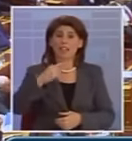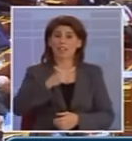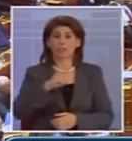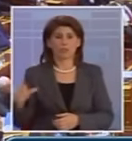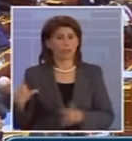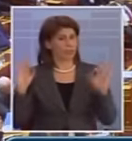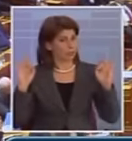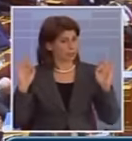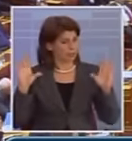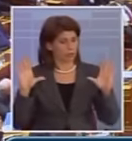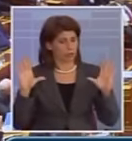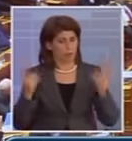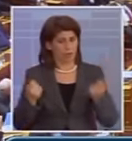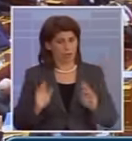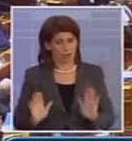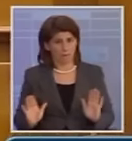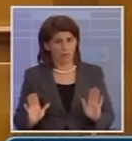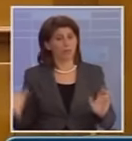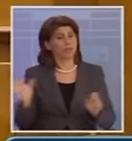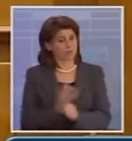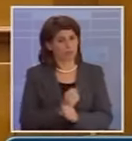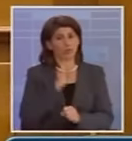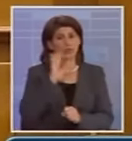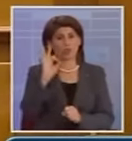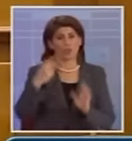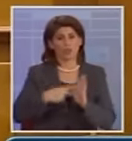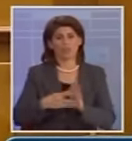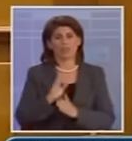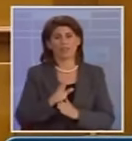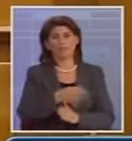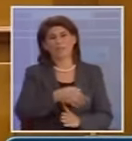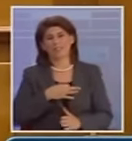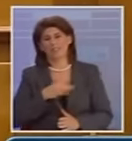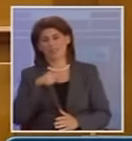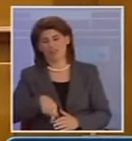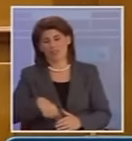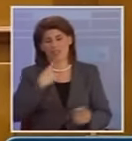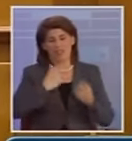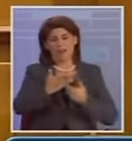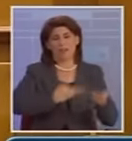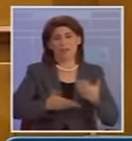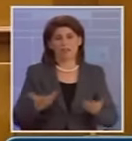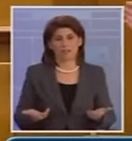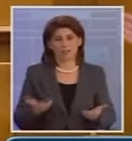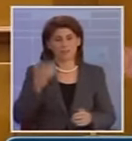κανένα. Και πιάσαμε και το στόχο του 2014. Μη μας μιλάτε λοιπόν για διαπραγμάτευση.